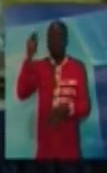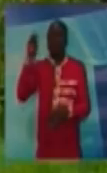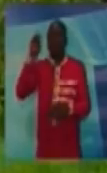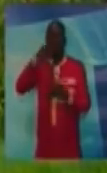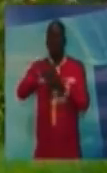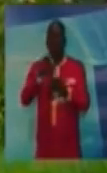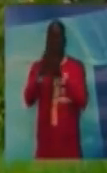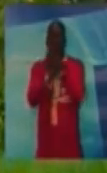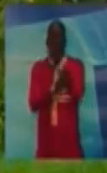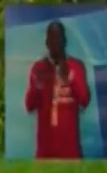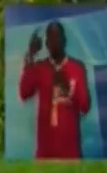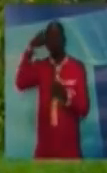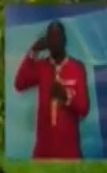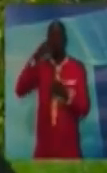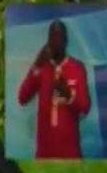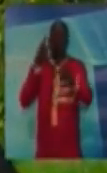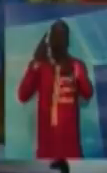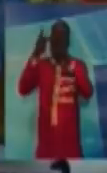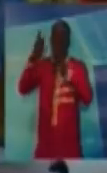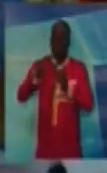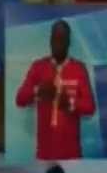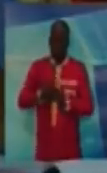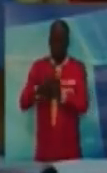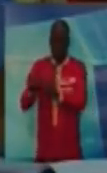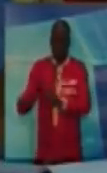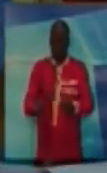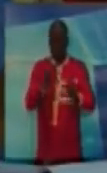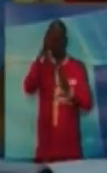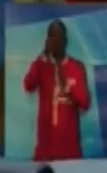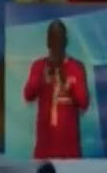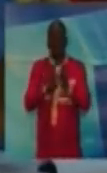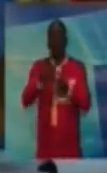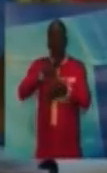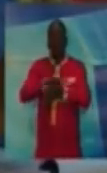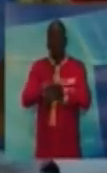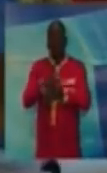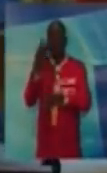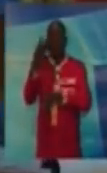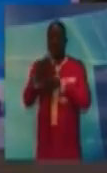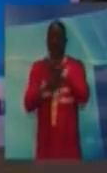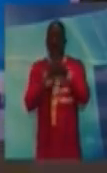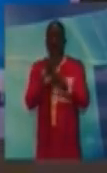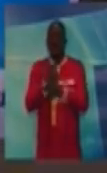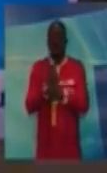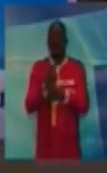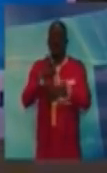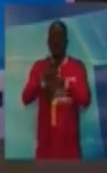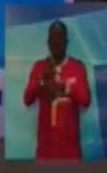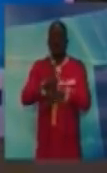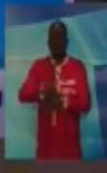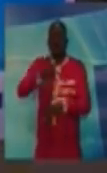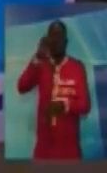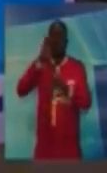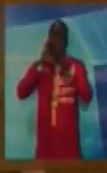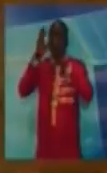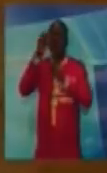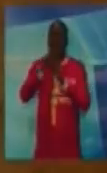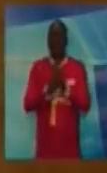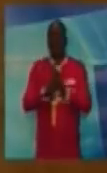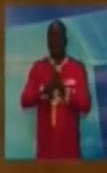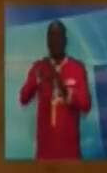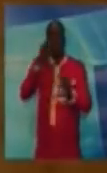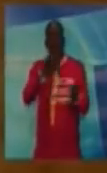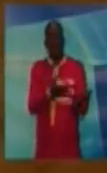dans notre pays. Et cette vision sera accompagnée d'actions concrètes sur le terrain durant les 5 ans. Le Conseil supérieur de la communication entend par